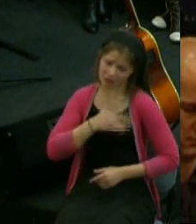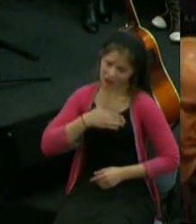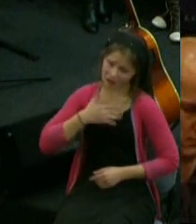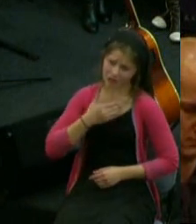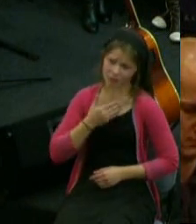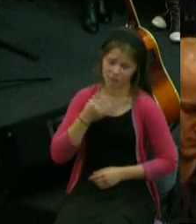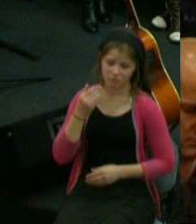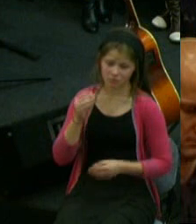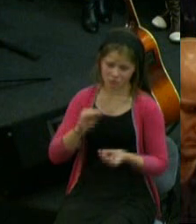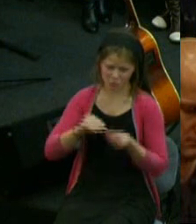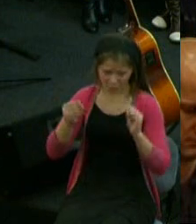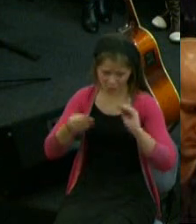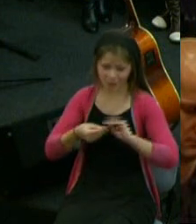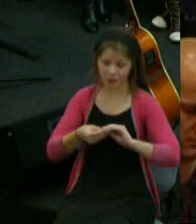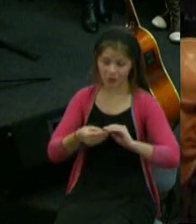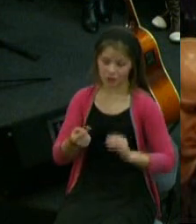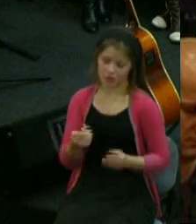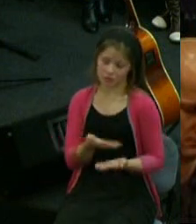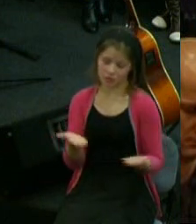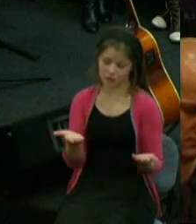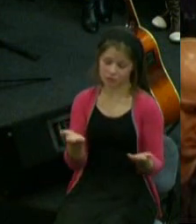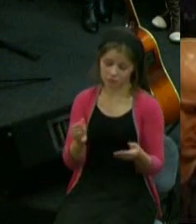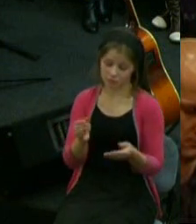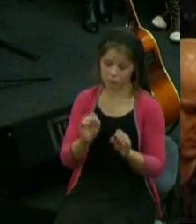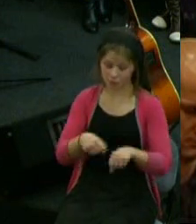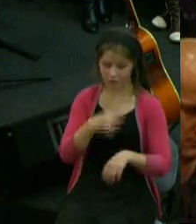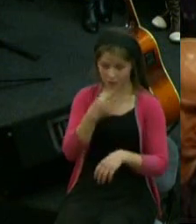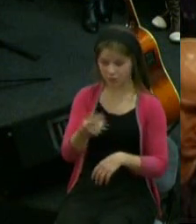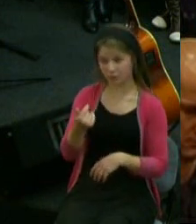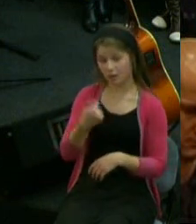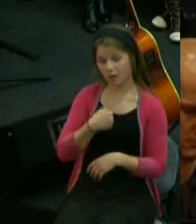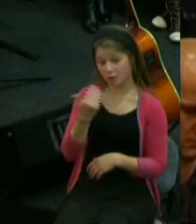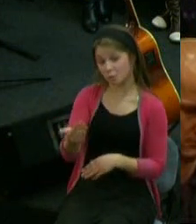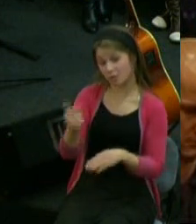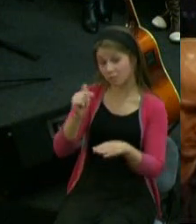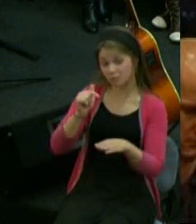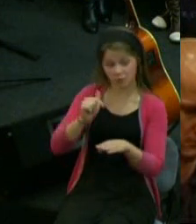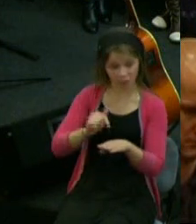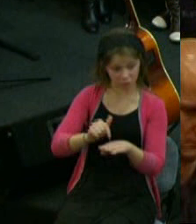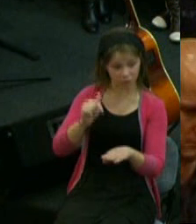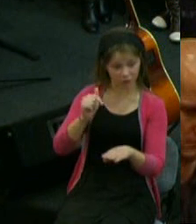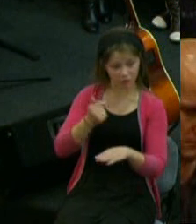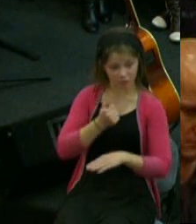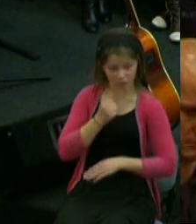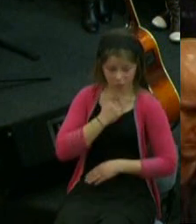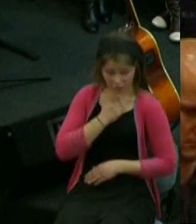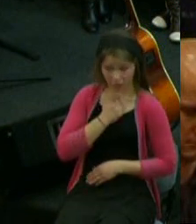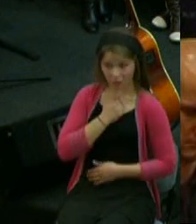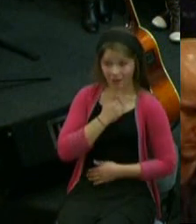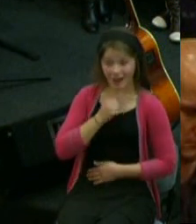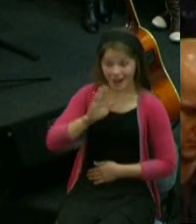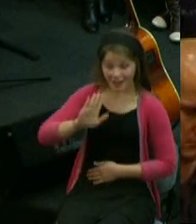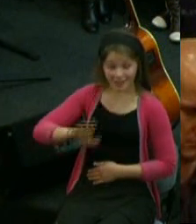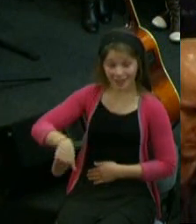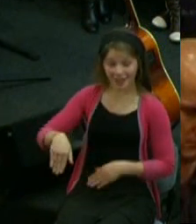своїми турботами, ми порою можемо сказати слово, я тобі сочувствую. Я сочувствую тобі, друзі. Це добре, що ми так кажемо, але нехай